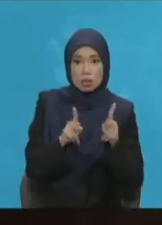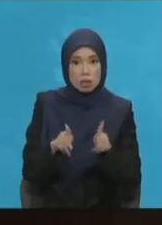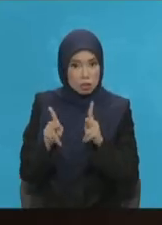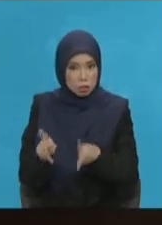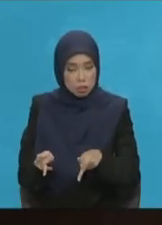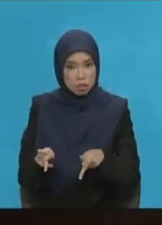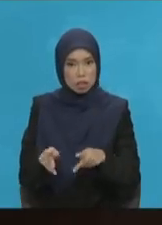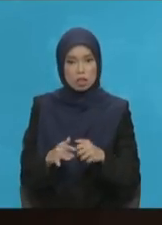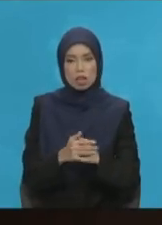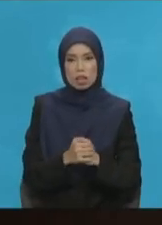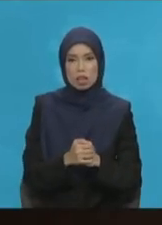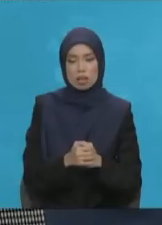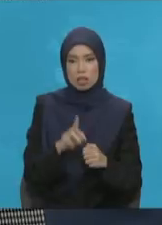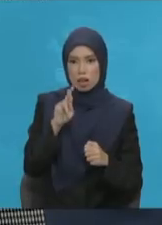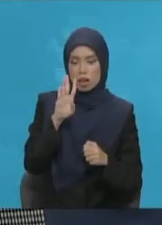yang benar